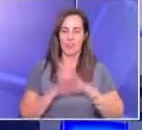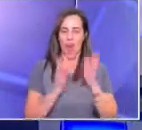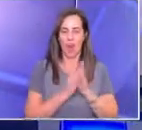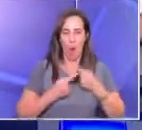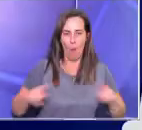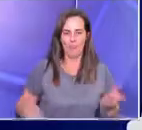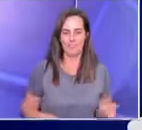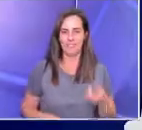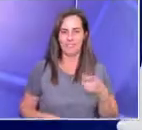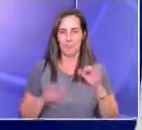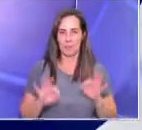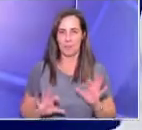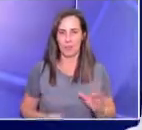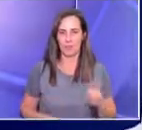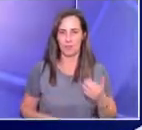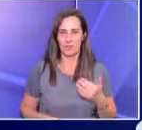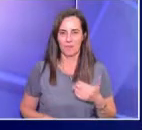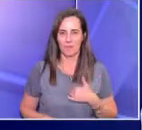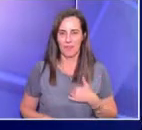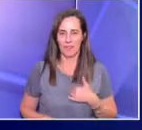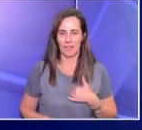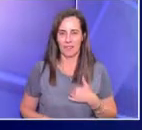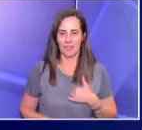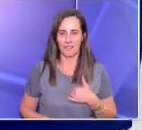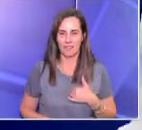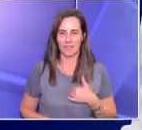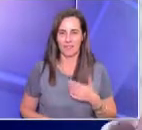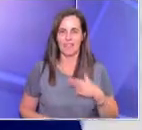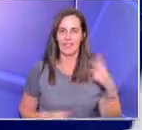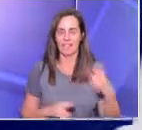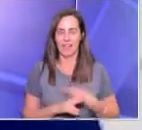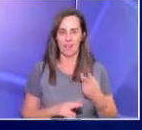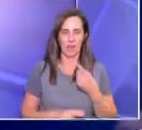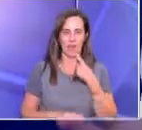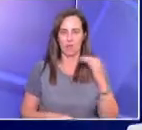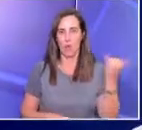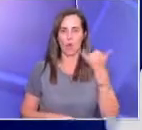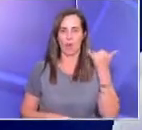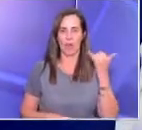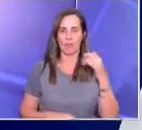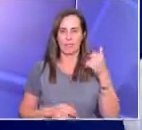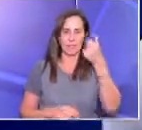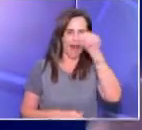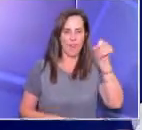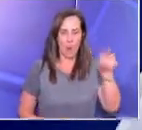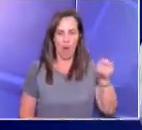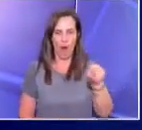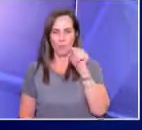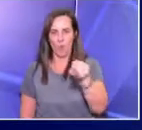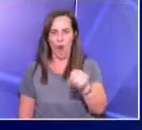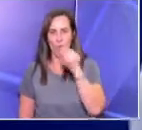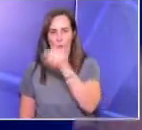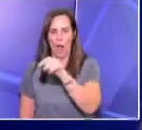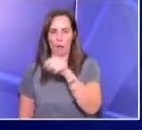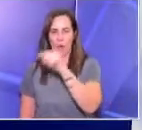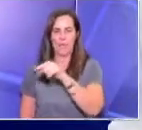מהכל. זה בדיוק העניין. אני, צר לי, אני חושבת שהתרגלנו כאילו לדבר כל הזמן על תוויות. הוא כזה, וזה ימני,